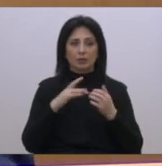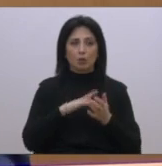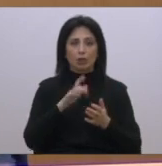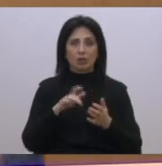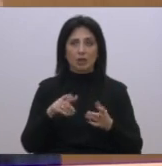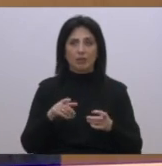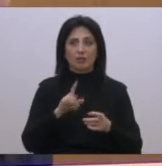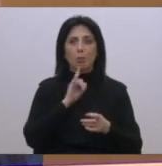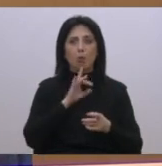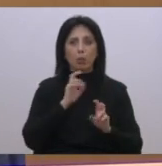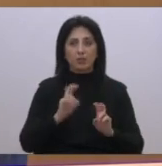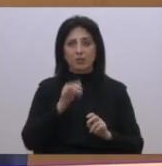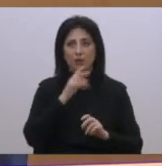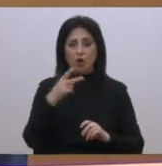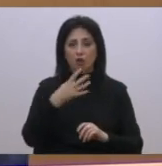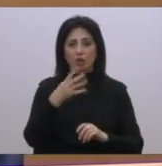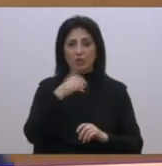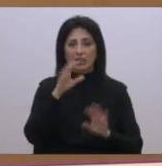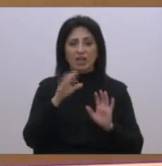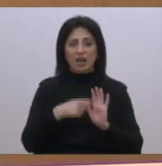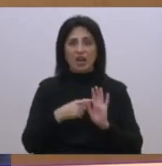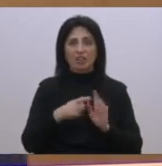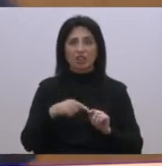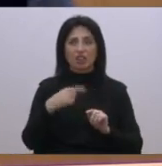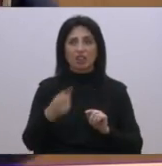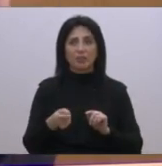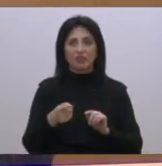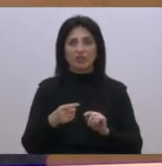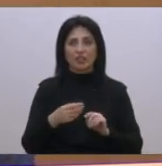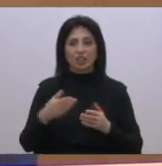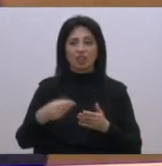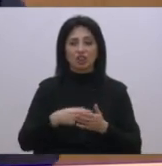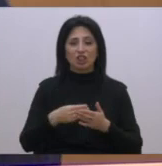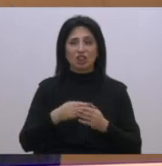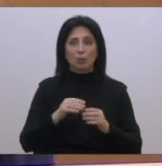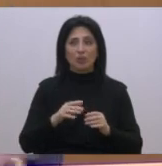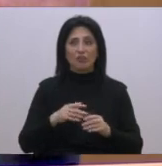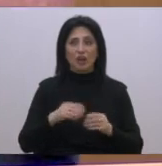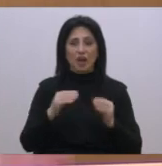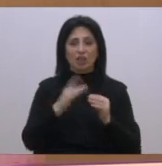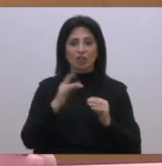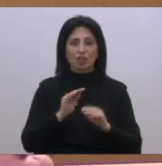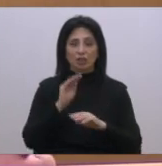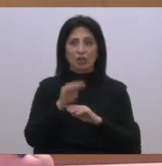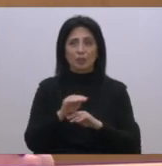მოსახლეობა. 2004 წელს მიღებული კანონის შემდეგ შემოსავლები გაიზარდა 10 ჯერ.